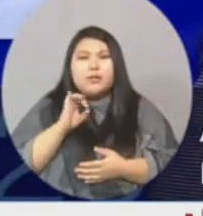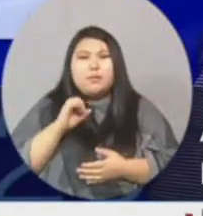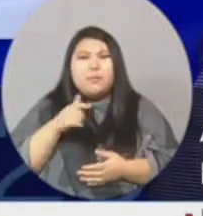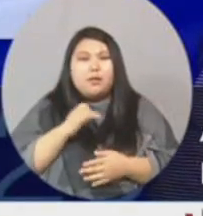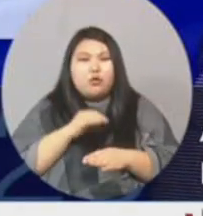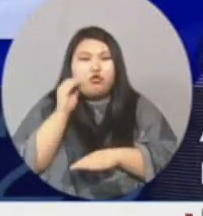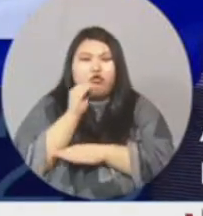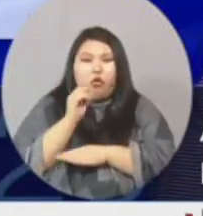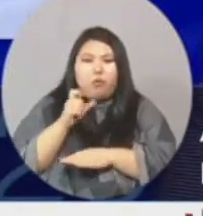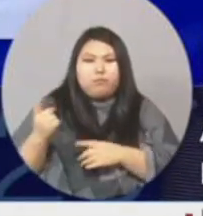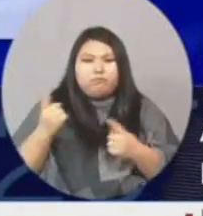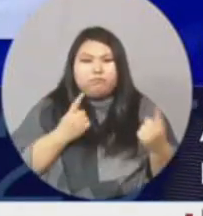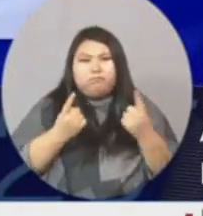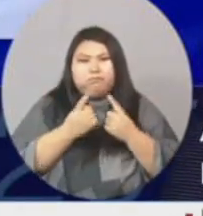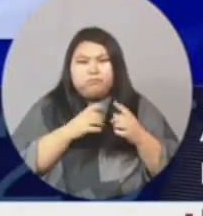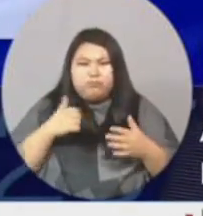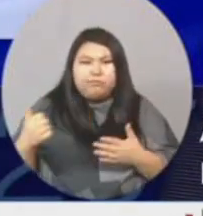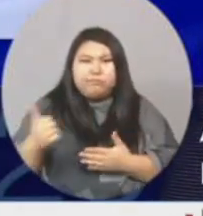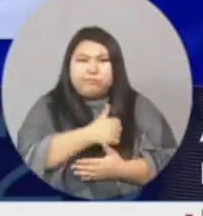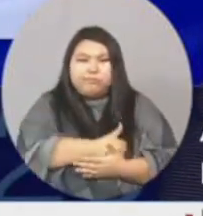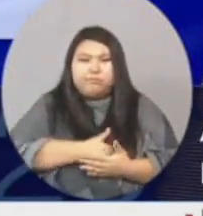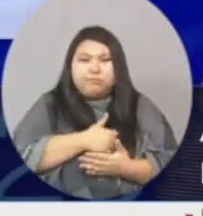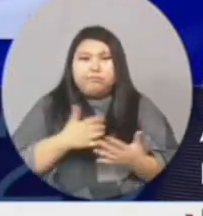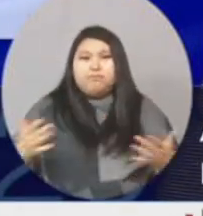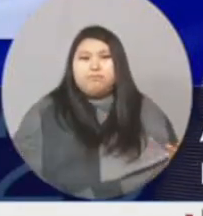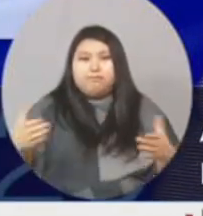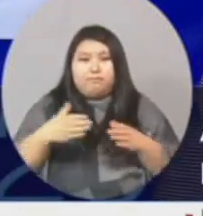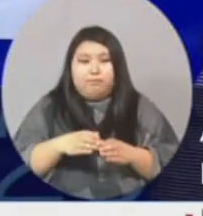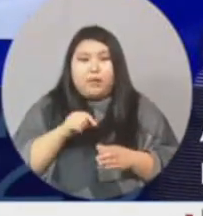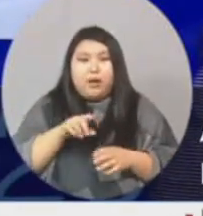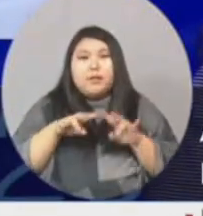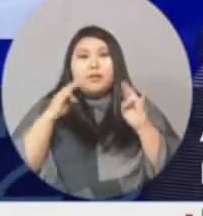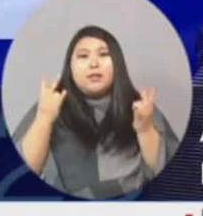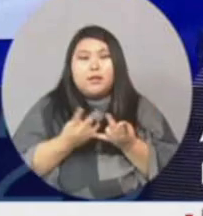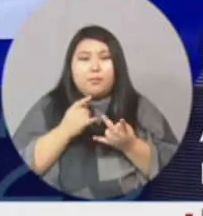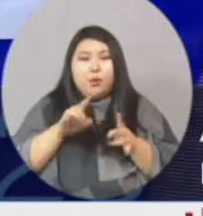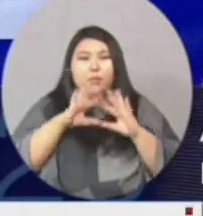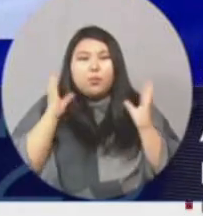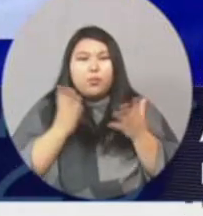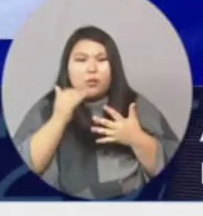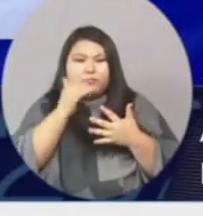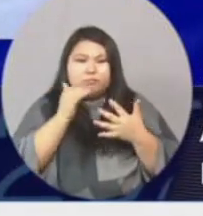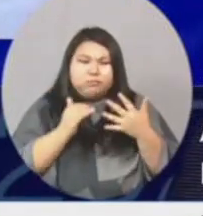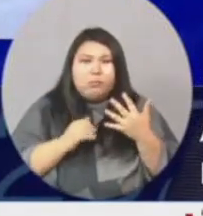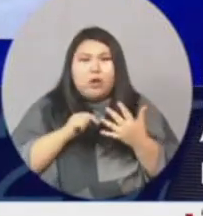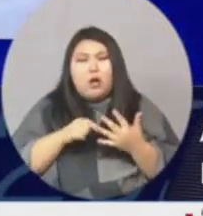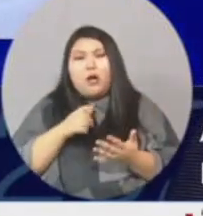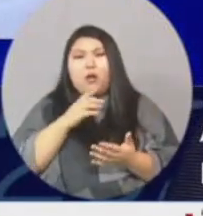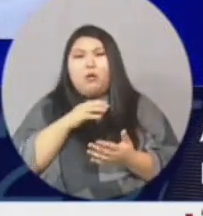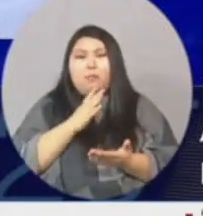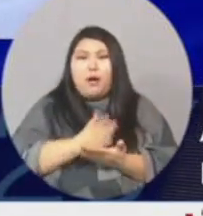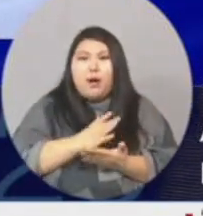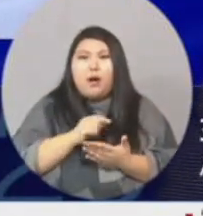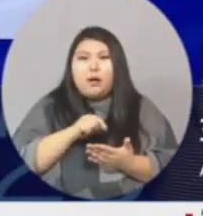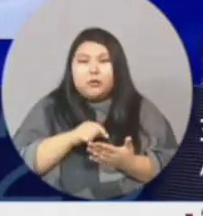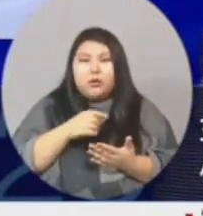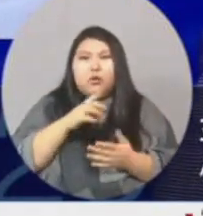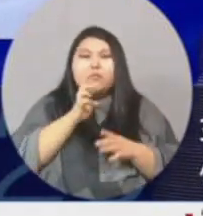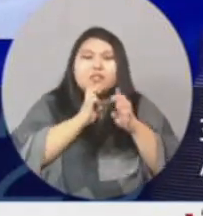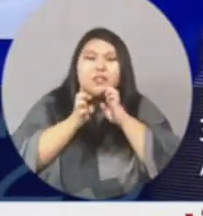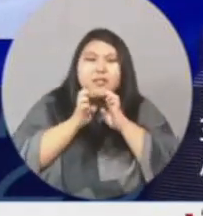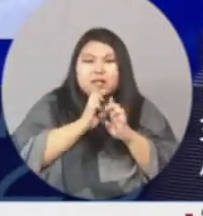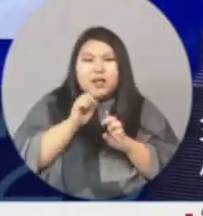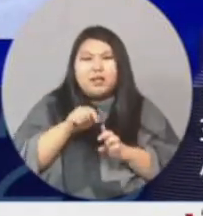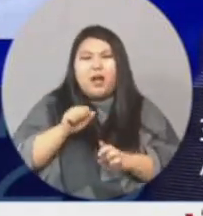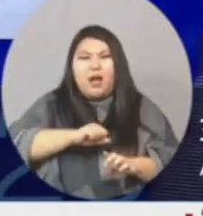төлөөллийг одоо хангах дээр нь нийгмийн бүх одоо давхарт үүсэж байгаа тэр одоо бэрхшээлтэй